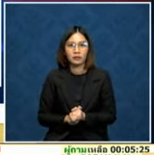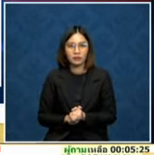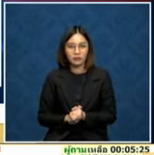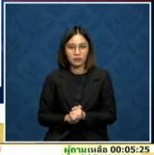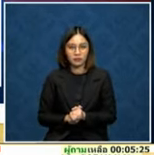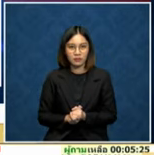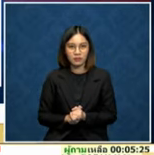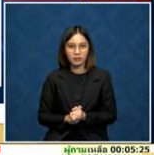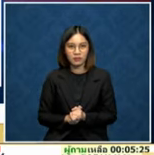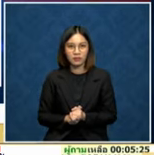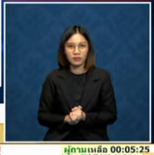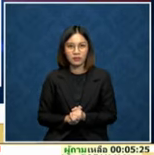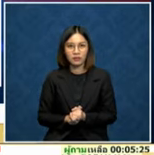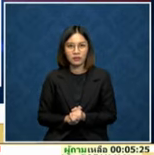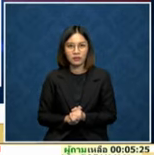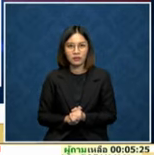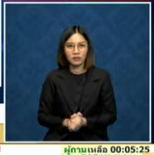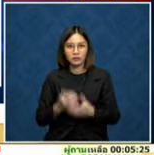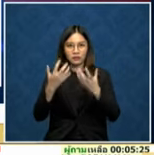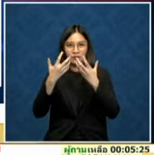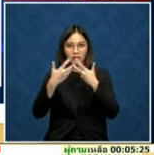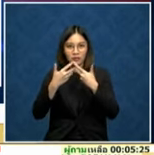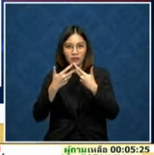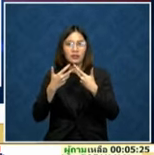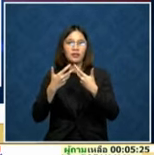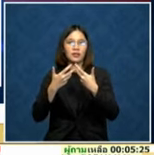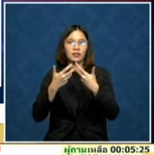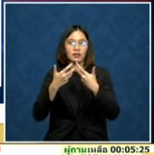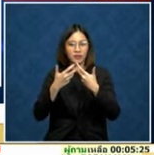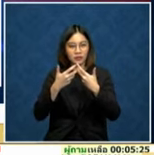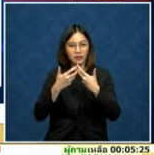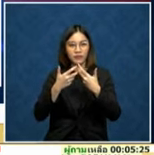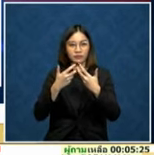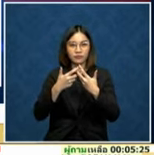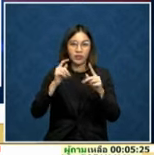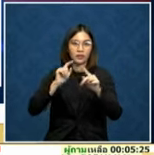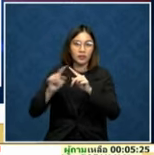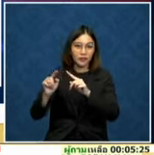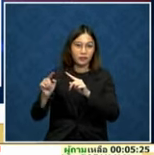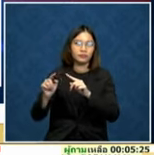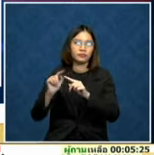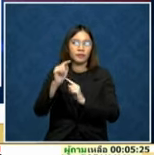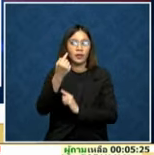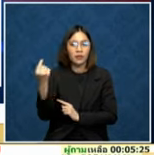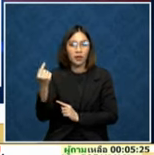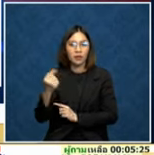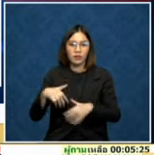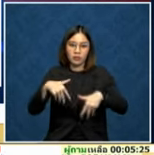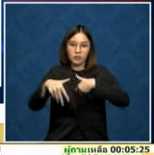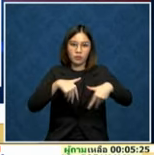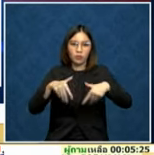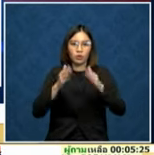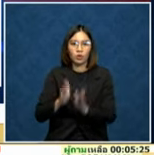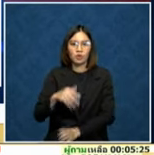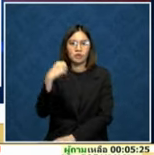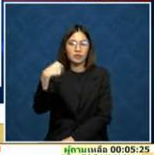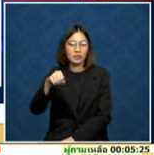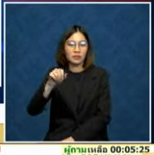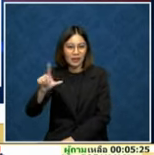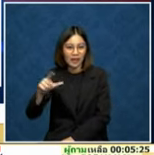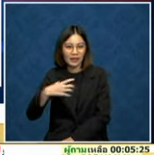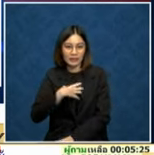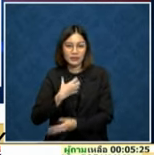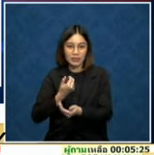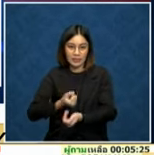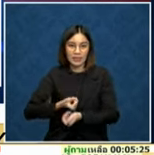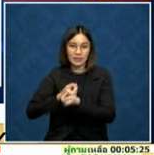การitas.เย tão au sensitive system.หอว่า High Profit ขนาดนั้แต่ว่าพน้ของเรากมหล 10 ล้านคนทตองพกเกษษ